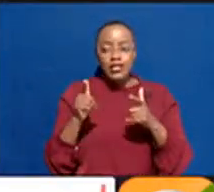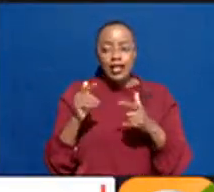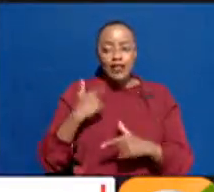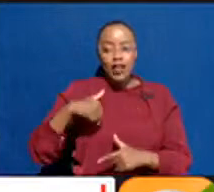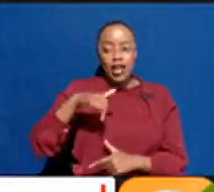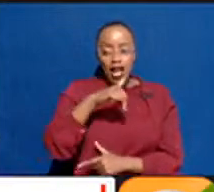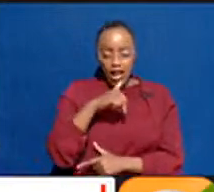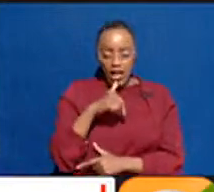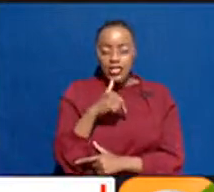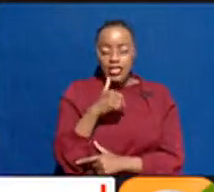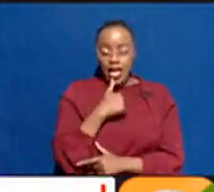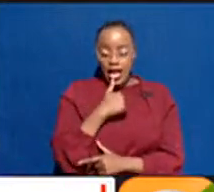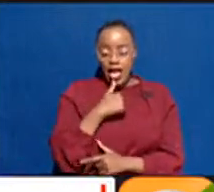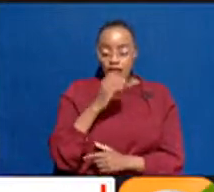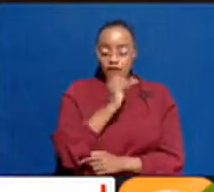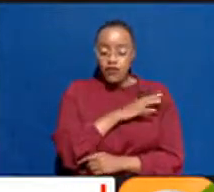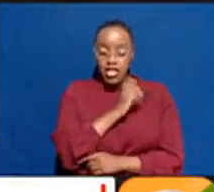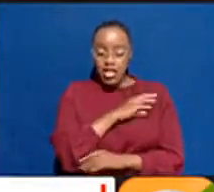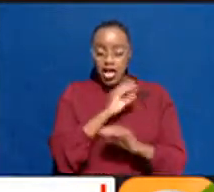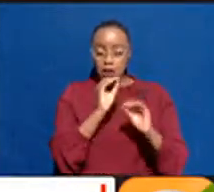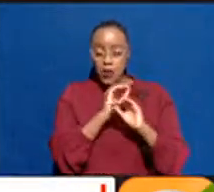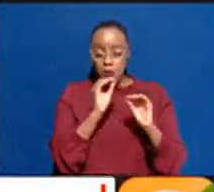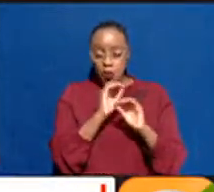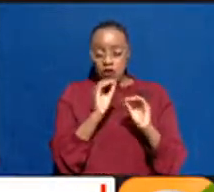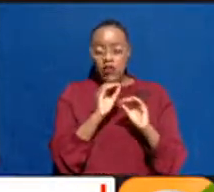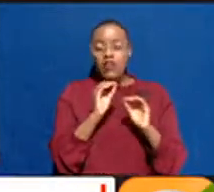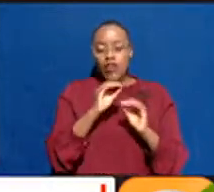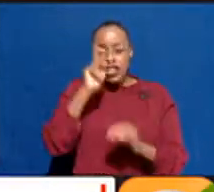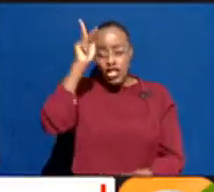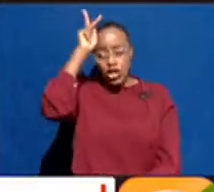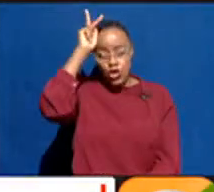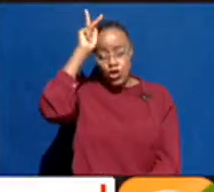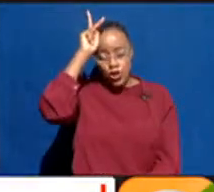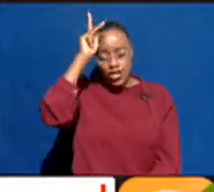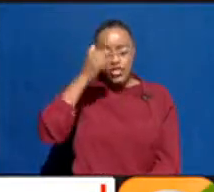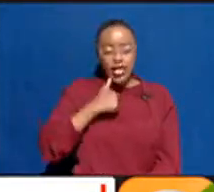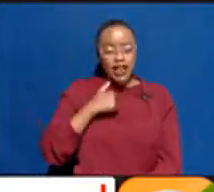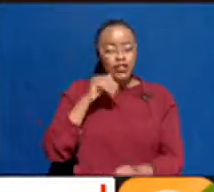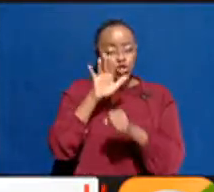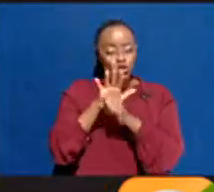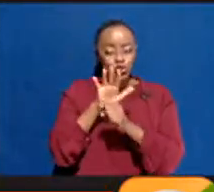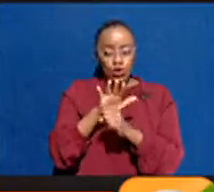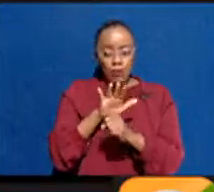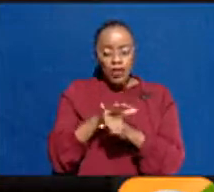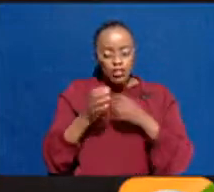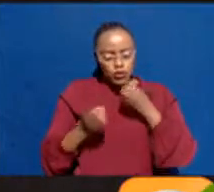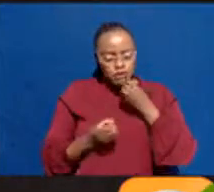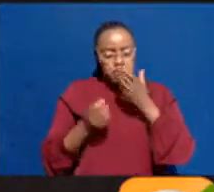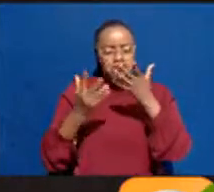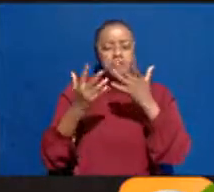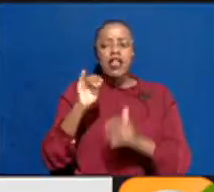fear death. Let us not acknowledge death too much. Spirit of